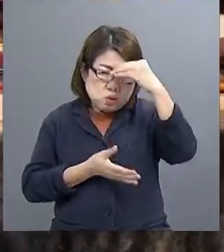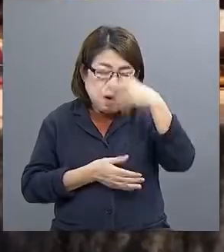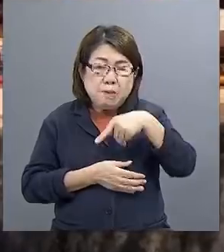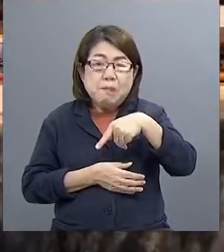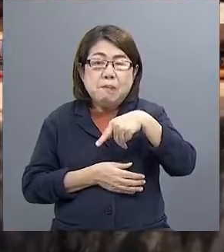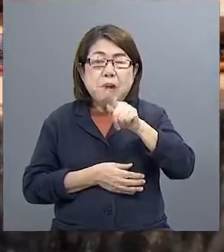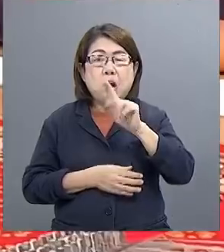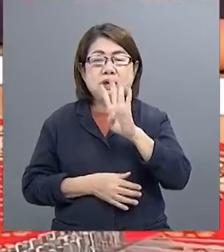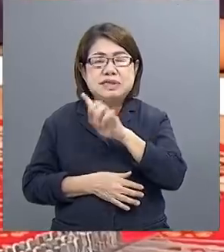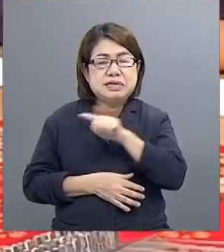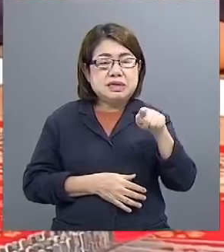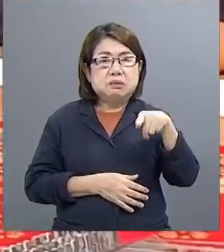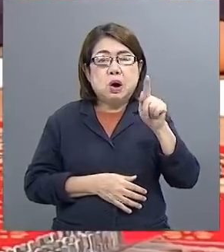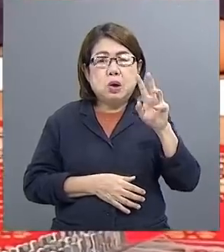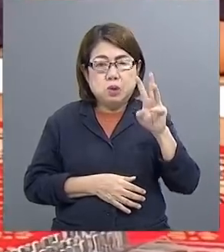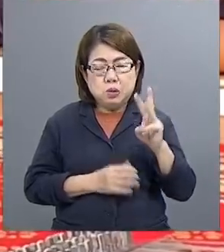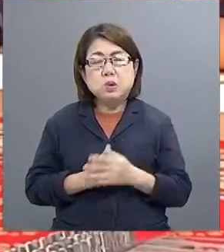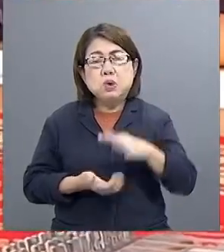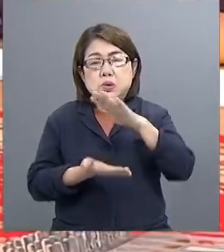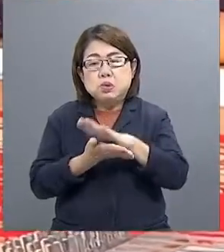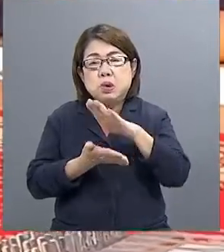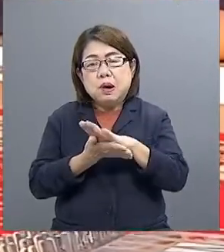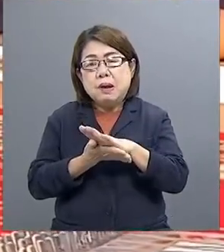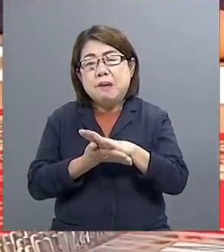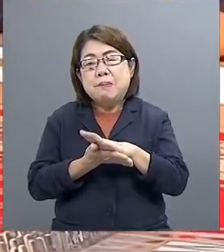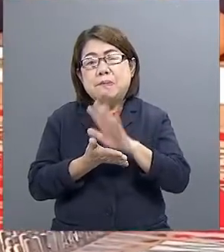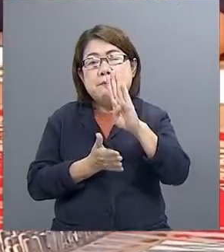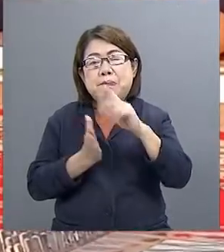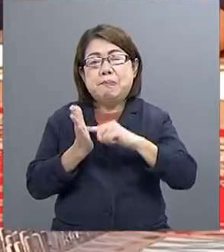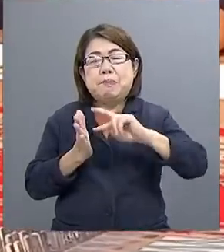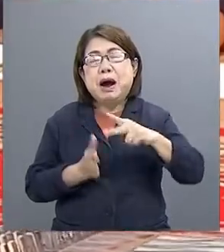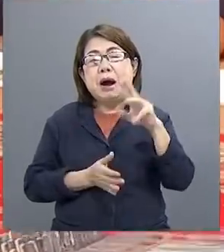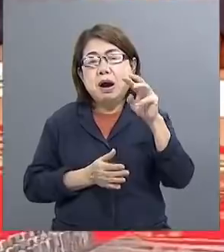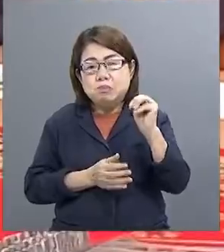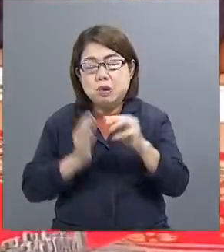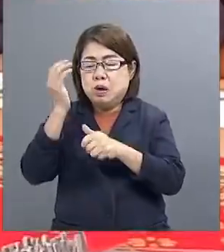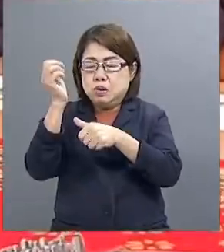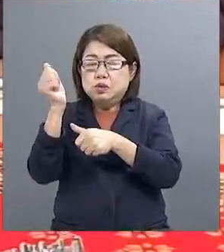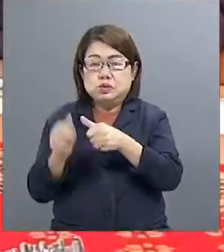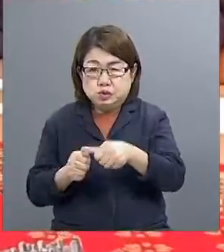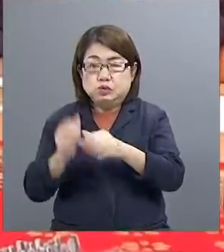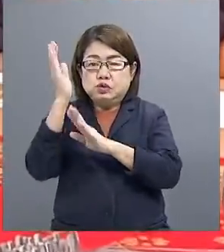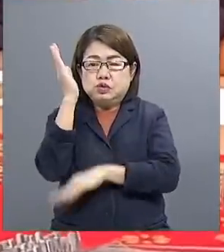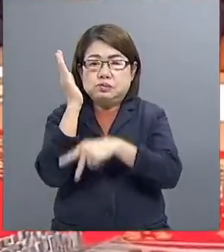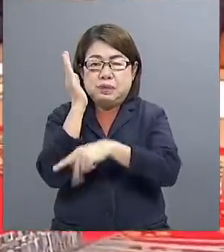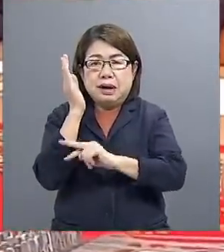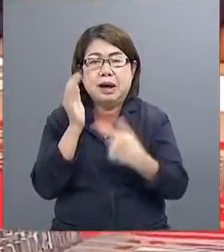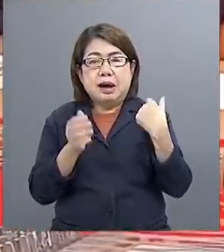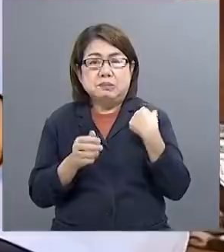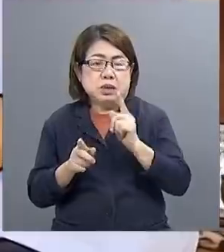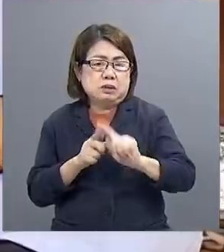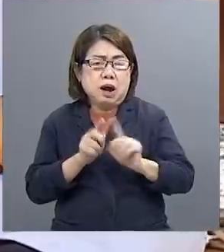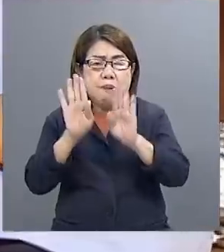โรงเรียนบ้านบางม่วงตำบลบางม่วงอำเภอตะกั่วป่าจังหวัดพังงาค่ะมีการเล่นเครื่องดนตรีไทยหลายชนิดทางระนาด